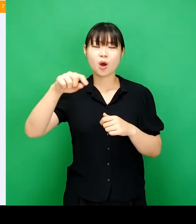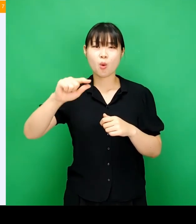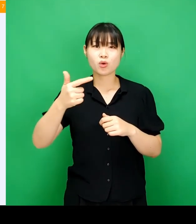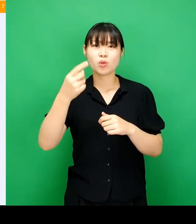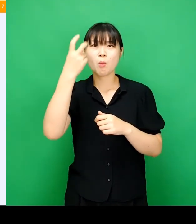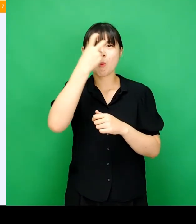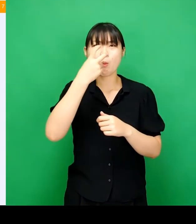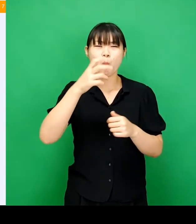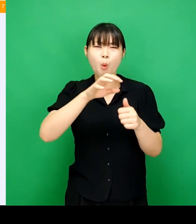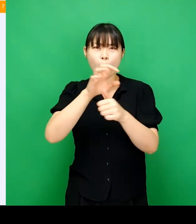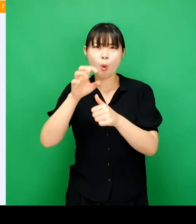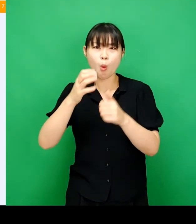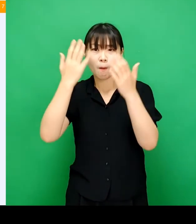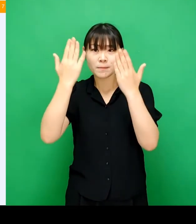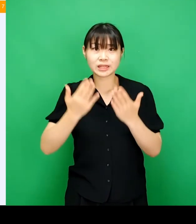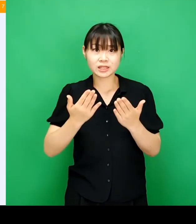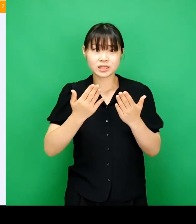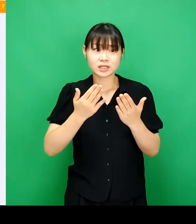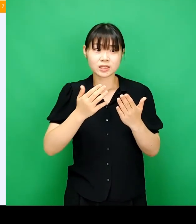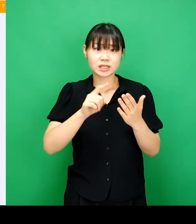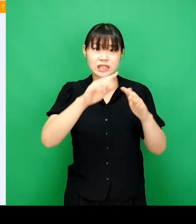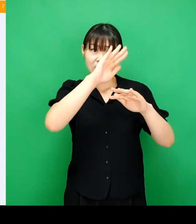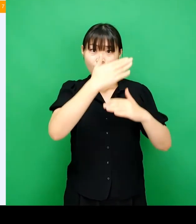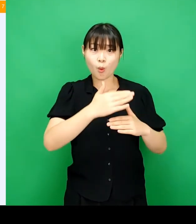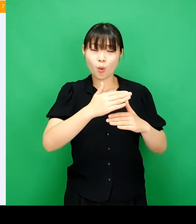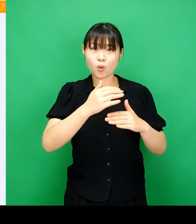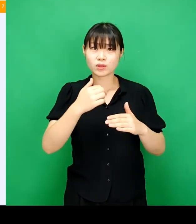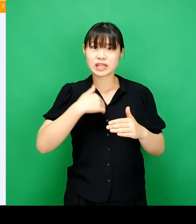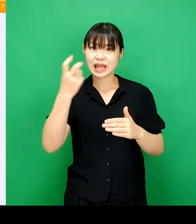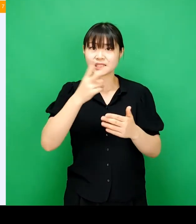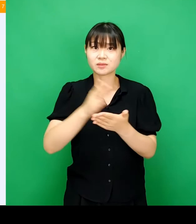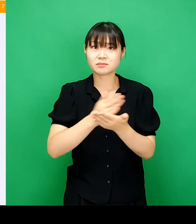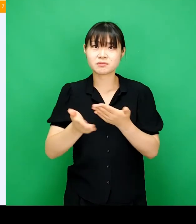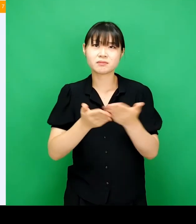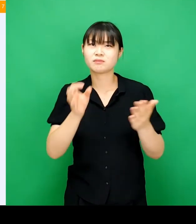저작권을 보호받아야 하는 것은 재배포할 수 없습니다.